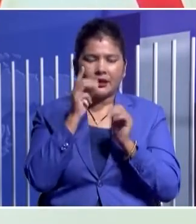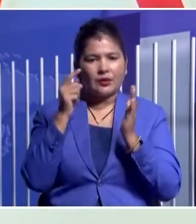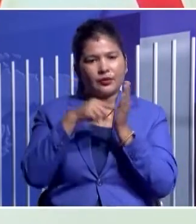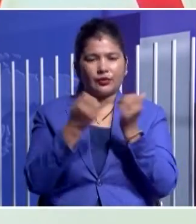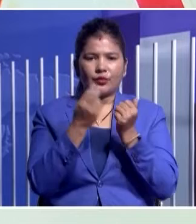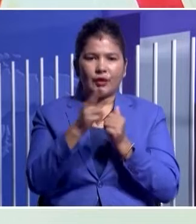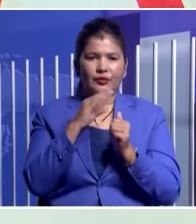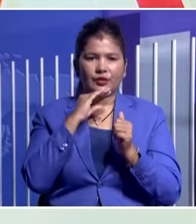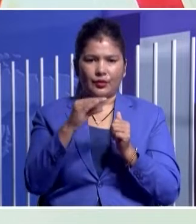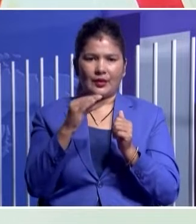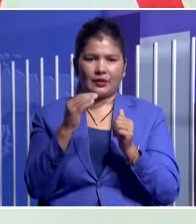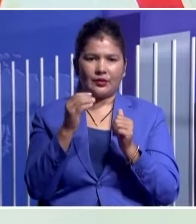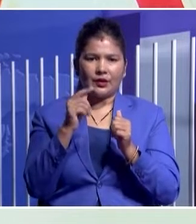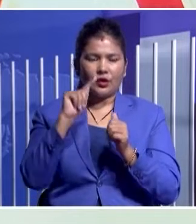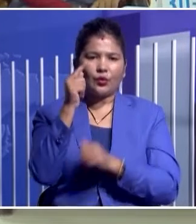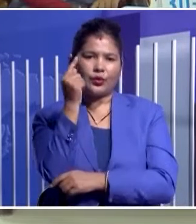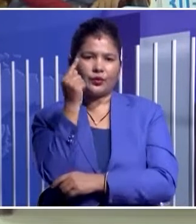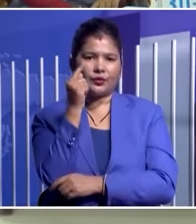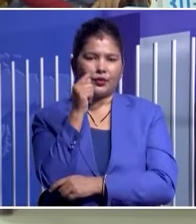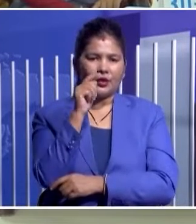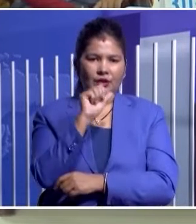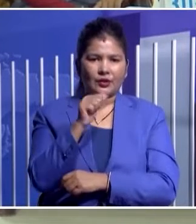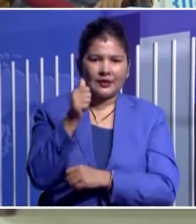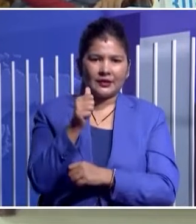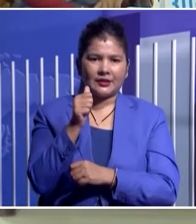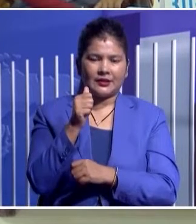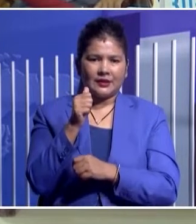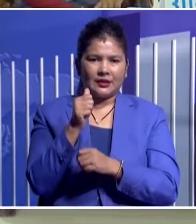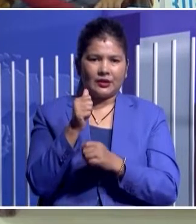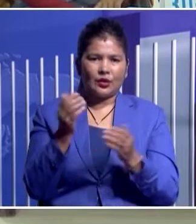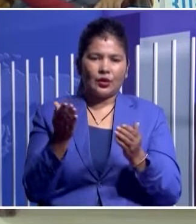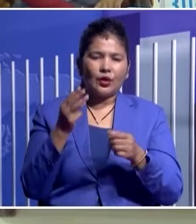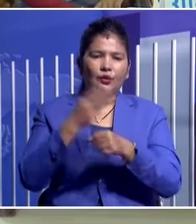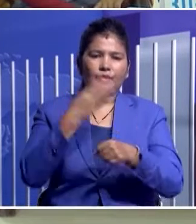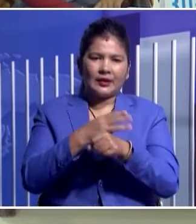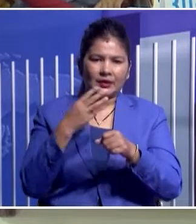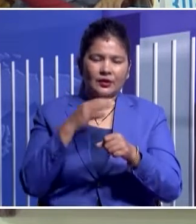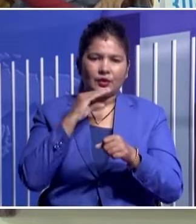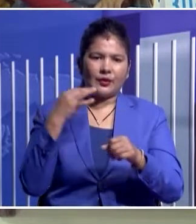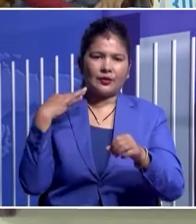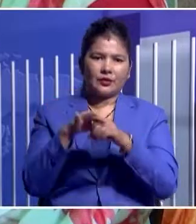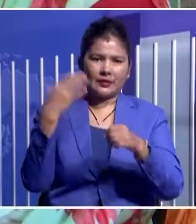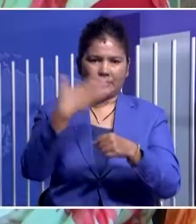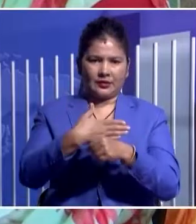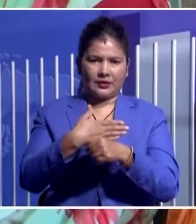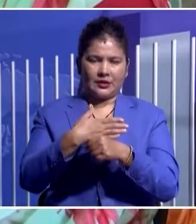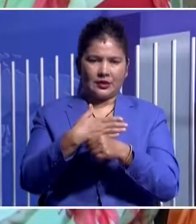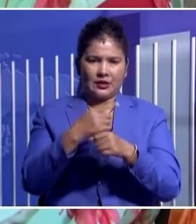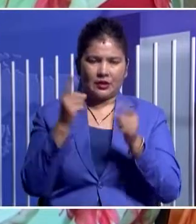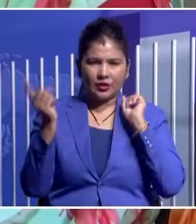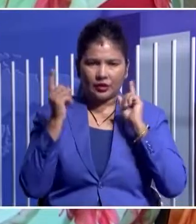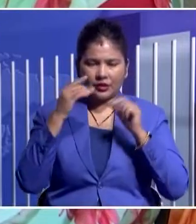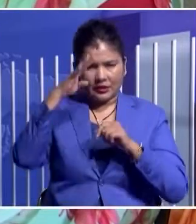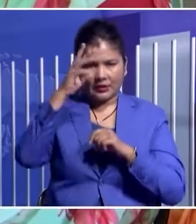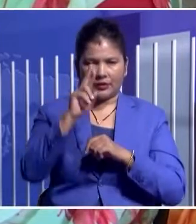युवाको जवानी कोहलपुरमा लगानी भन्ने नाराका साथ उत्पादनमूलक क्षेत्रमा युवाको सहभागिता बढाउने लक्ष्य नगर सरकारको रहेको